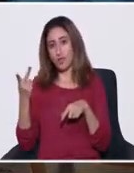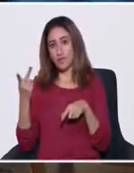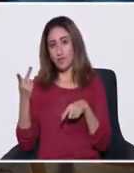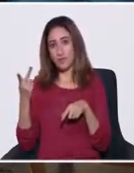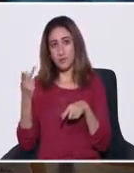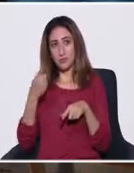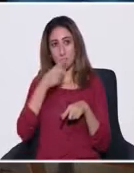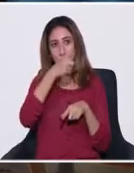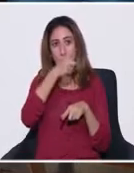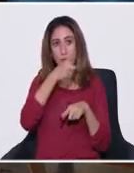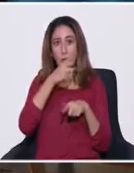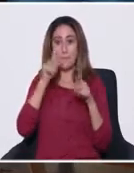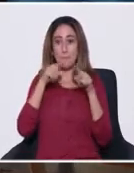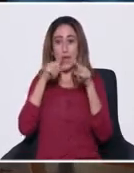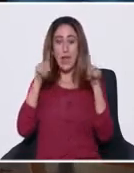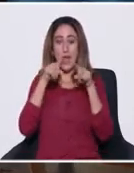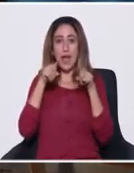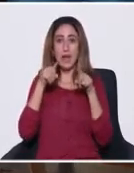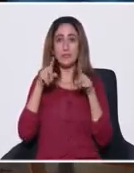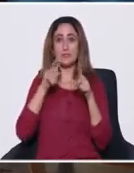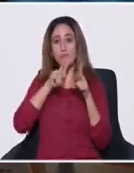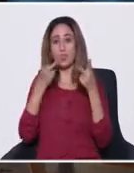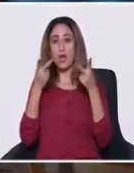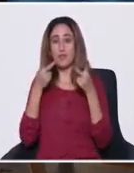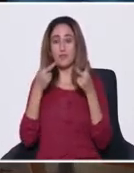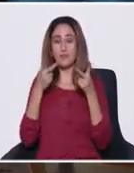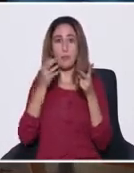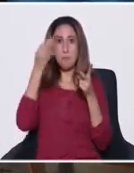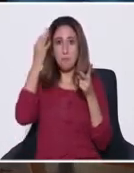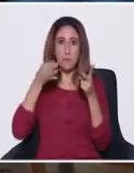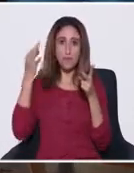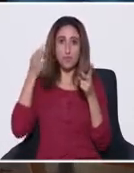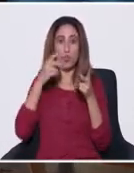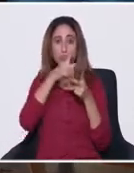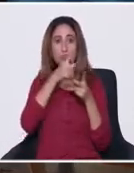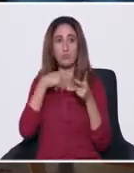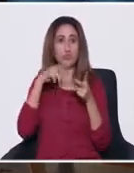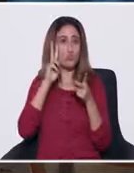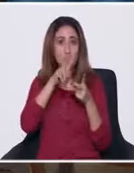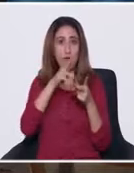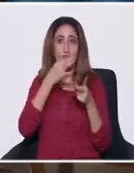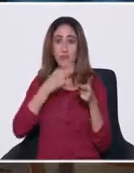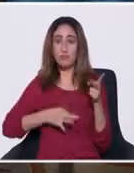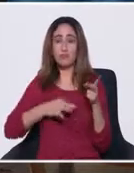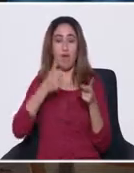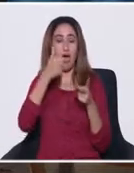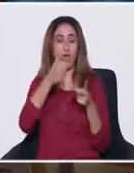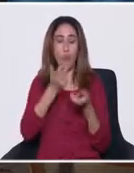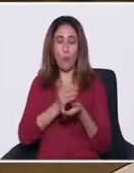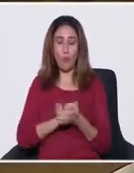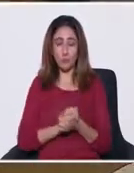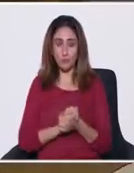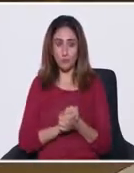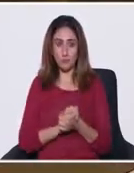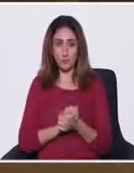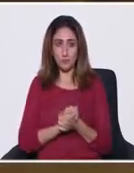يعني هشام بيغير الالحان بيرتجل وبيغير الالحان فبيصدمك كل مره، وكل مره بيقول غير اللي قبلها. طب